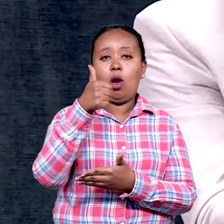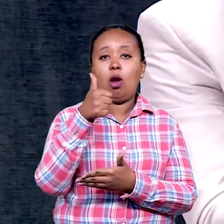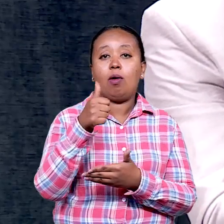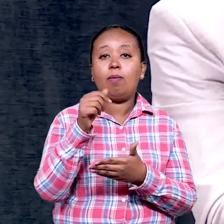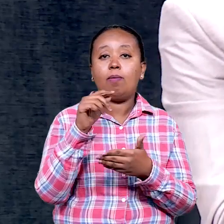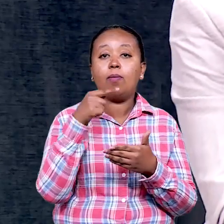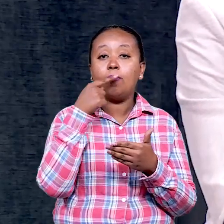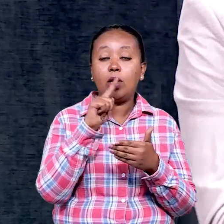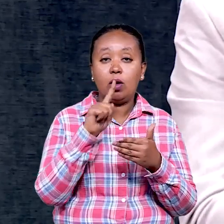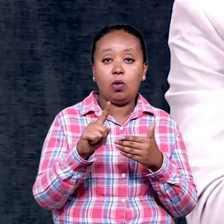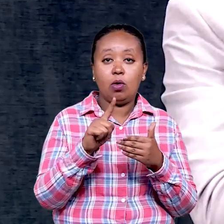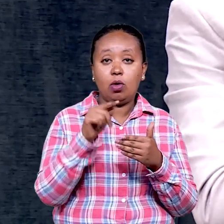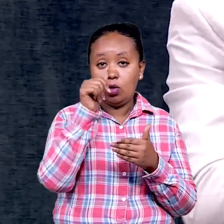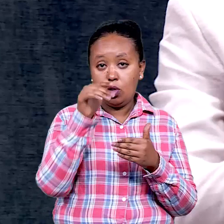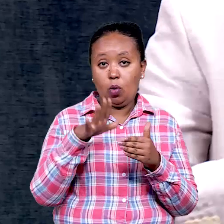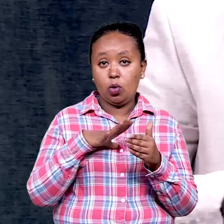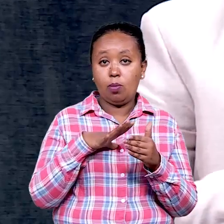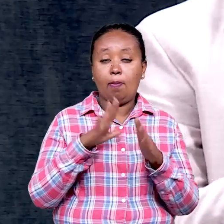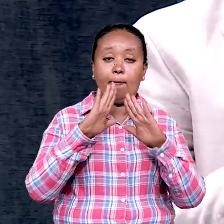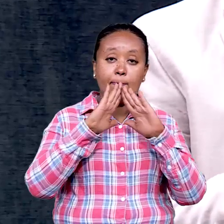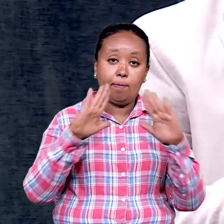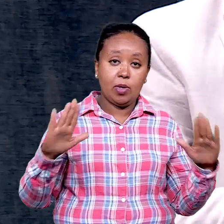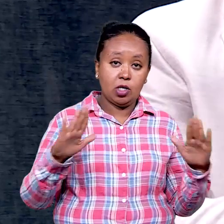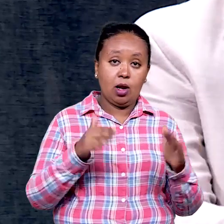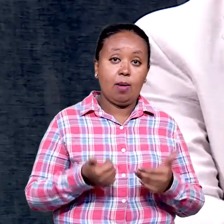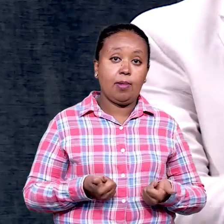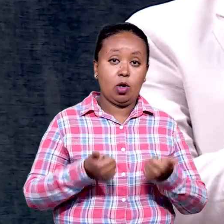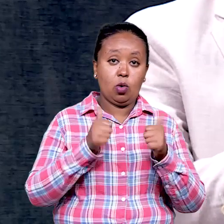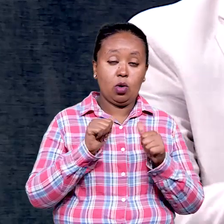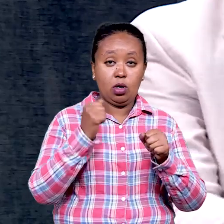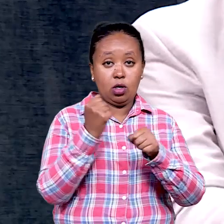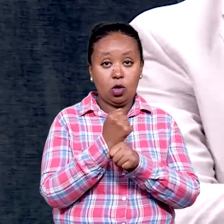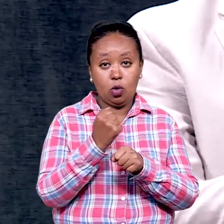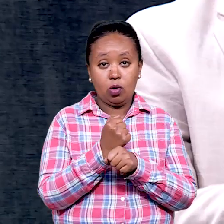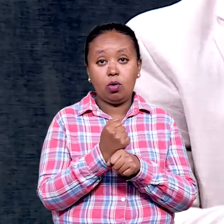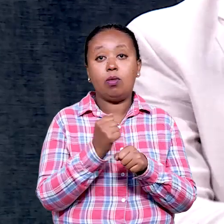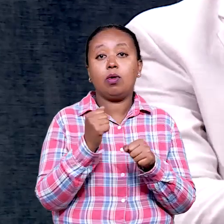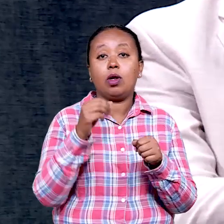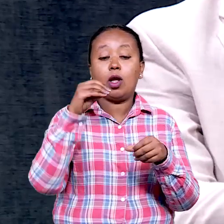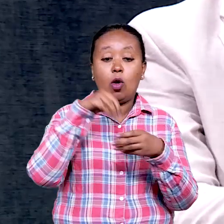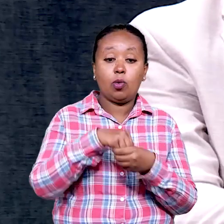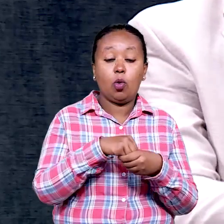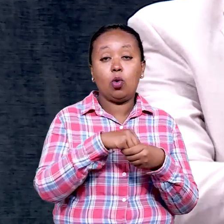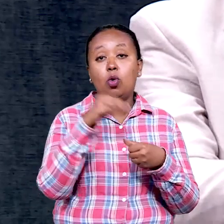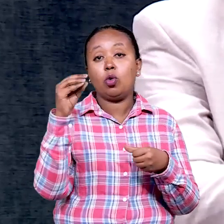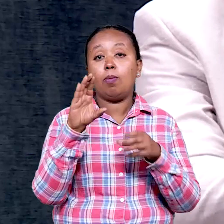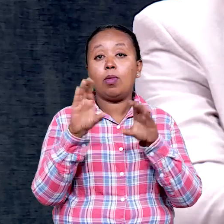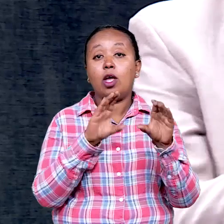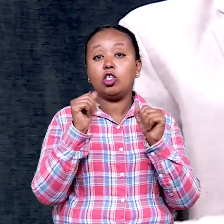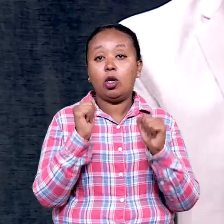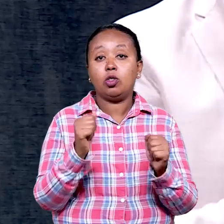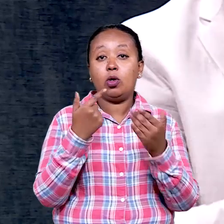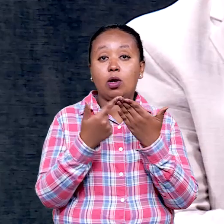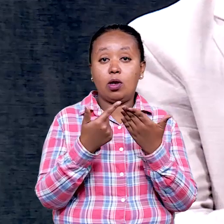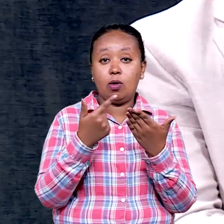የምሰሶ የምትየው ነው ማለት ሰዎች በሰላም እንዲኖሩ እንዲሰሩ ምን እንዲሉ ገብተው እንዲወጡ የሚያስችላቸው ያ